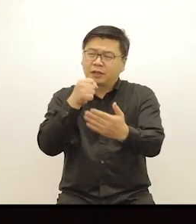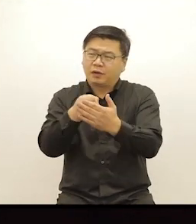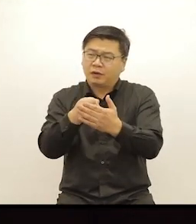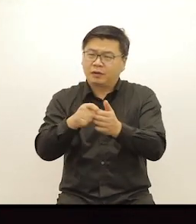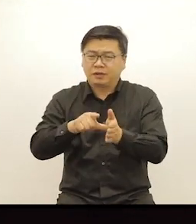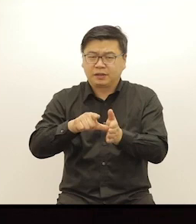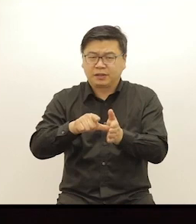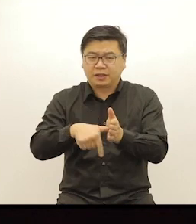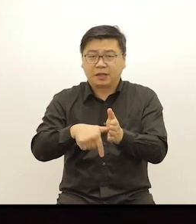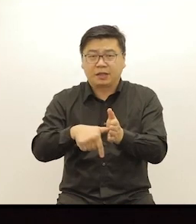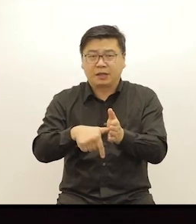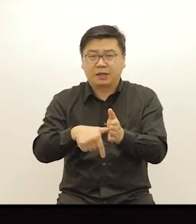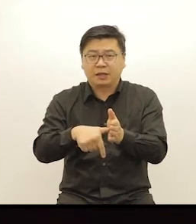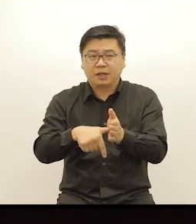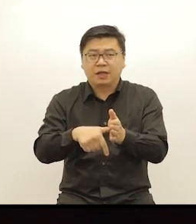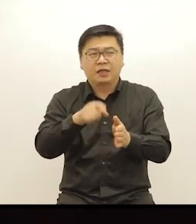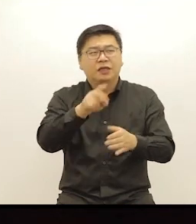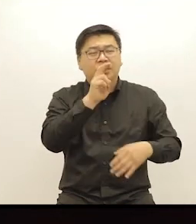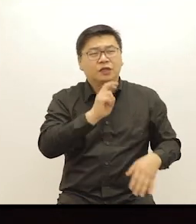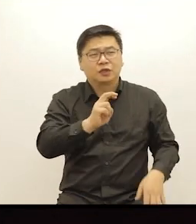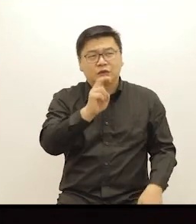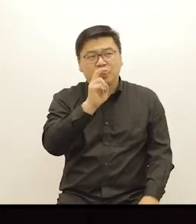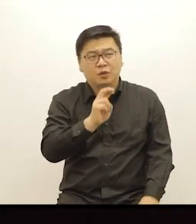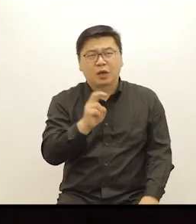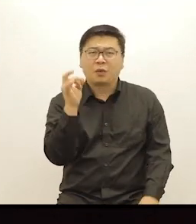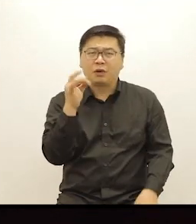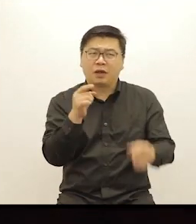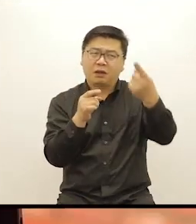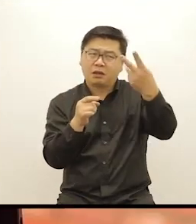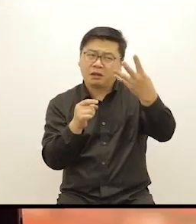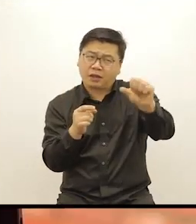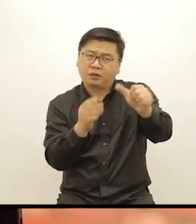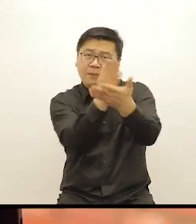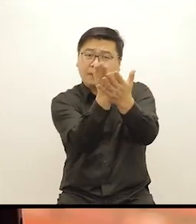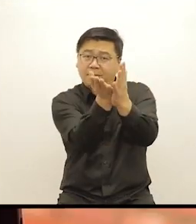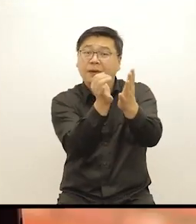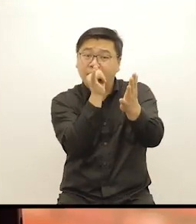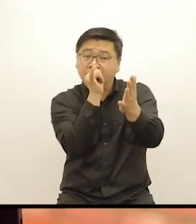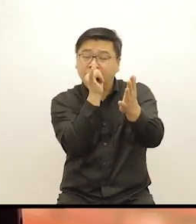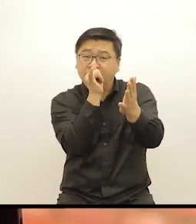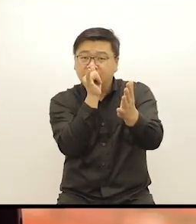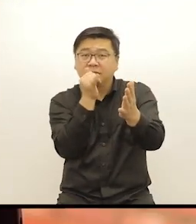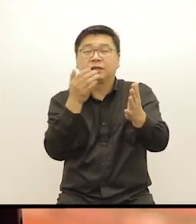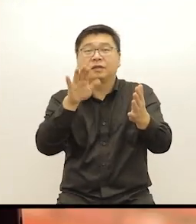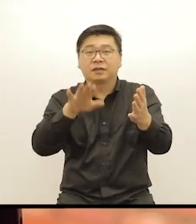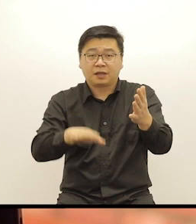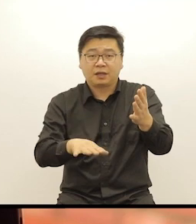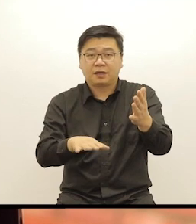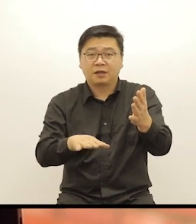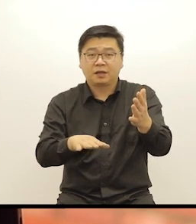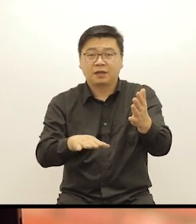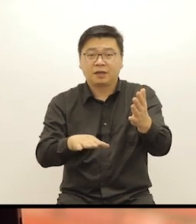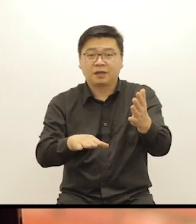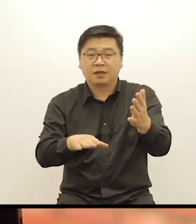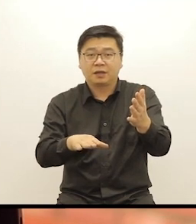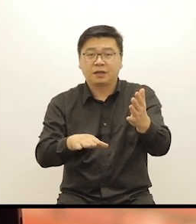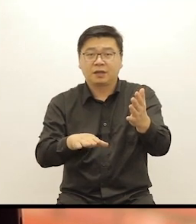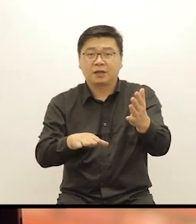곡을 선택하는 과정에서 솔직히 이 곡이 다섯 개로 이루어져 있는데,